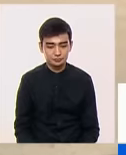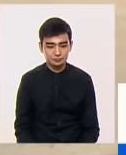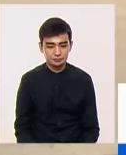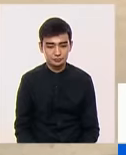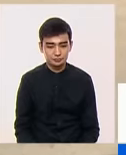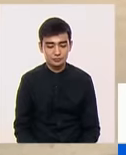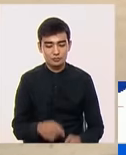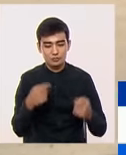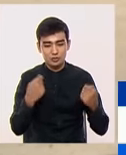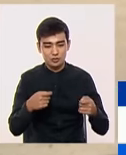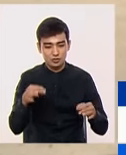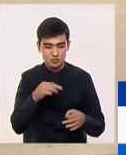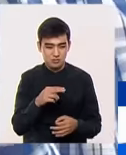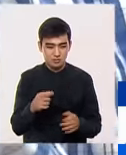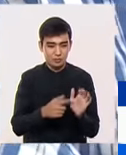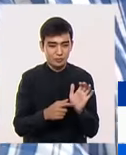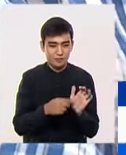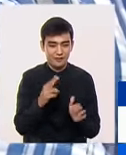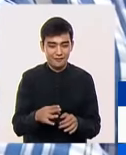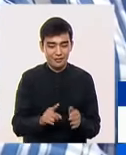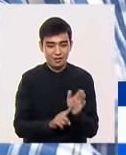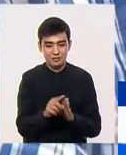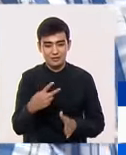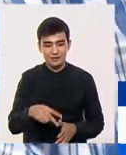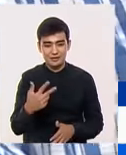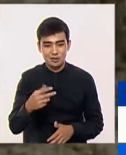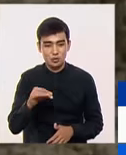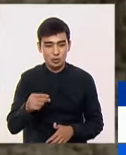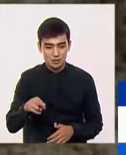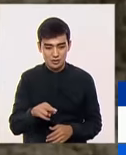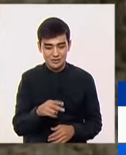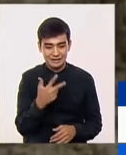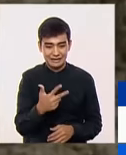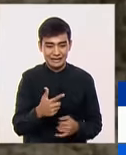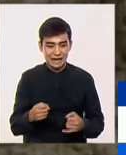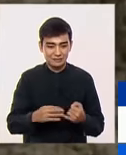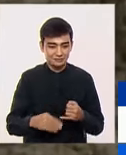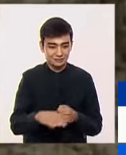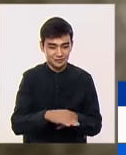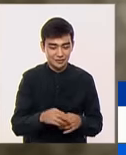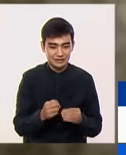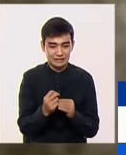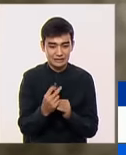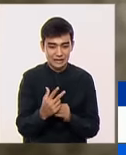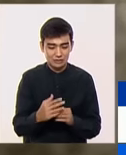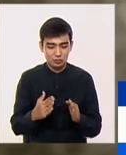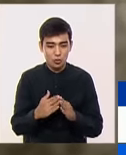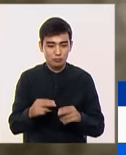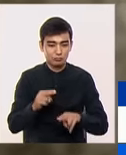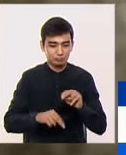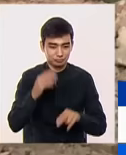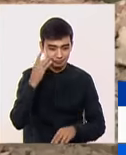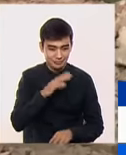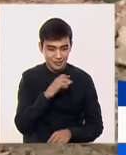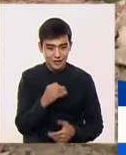продажа почти 700 квартир началась 23 июля всего на трех гектарах планирует построить 13 домов по словам